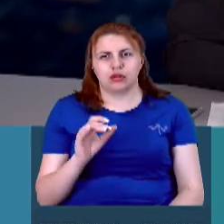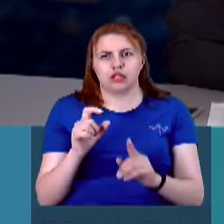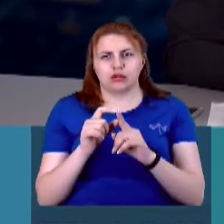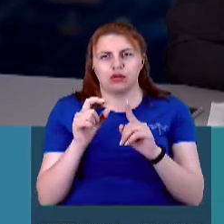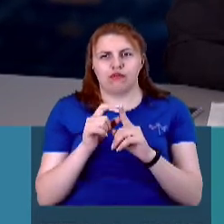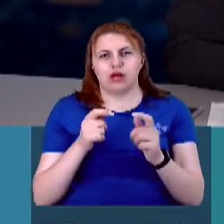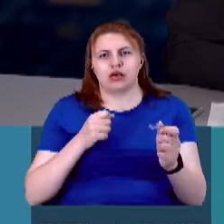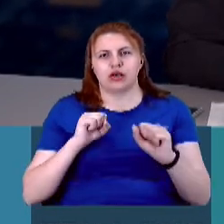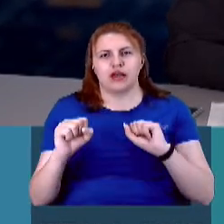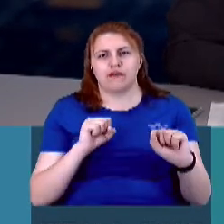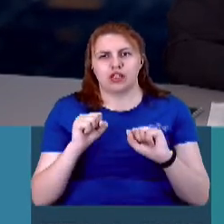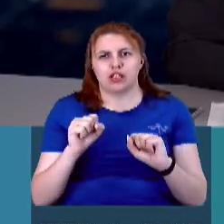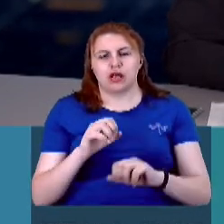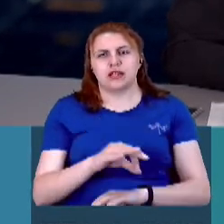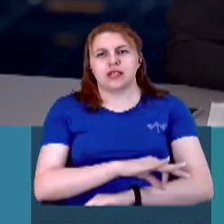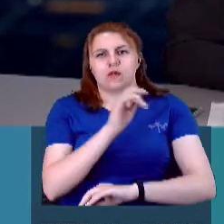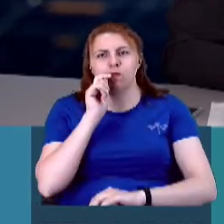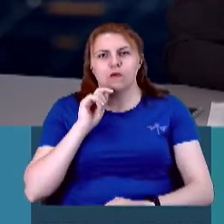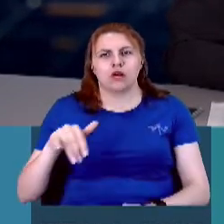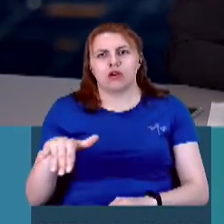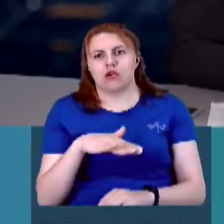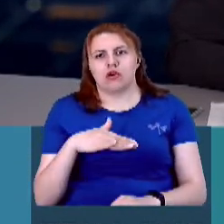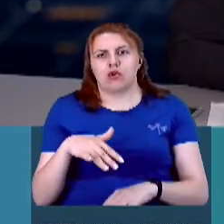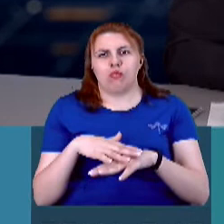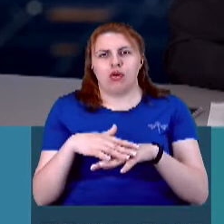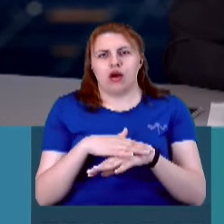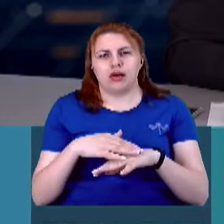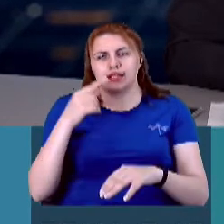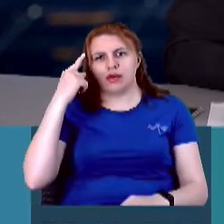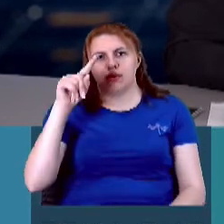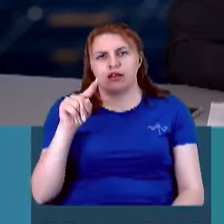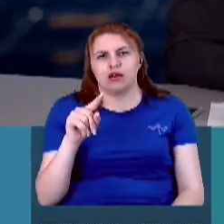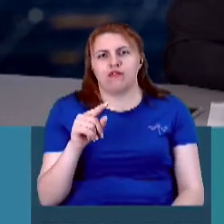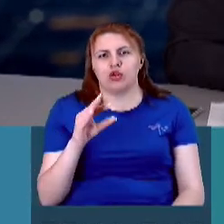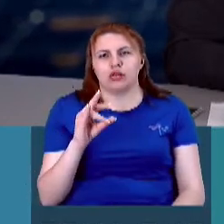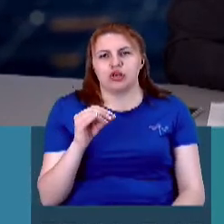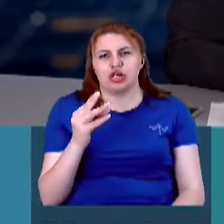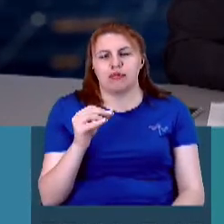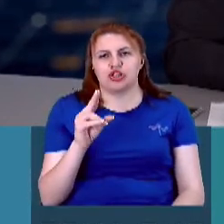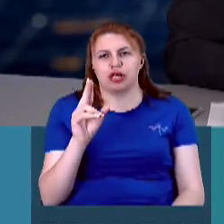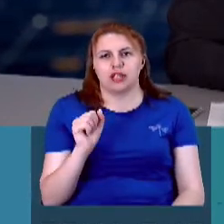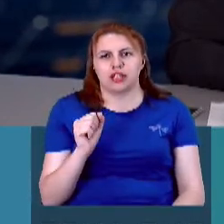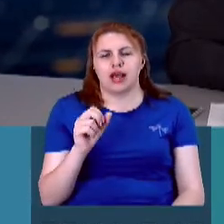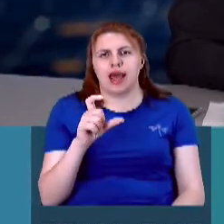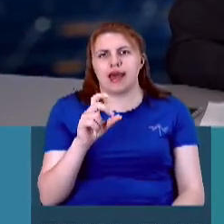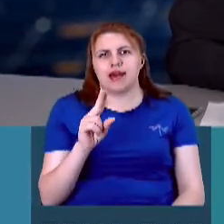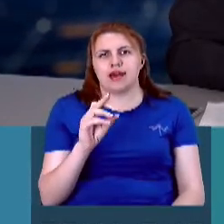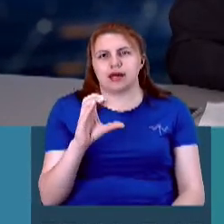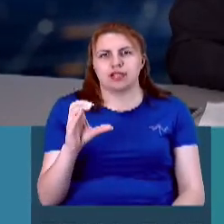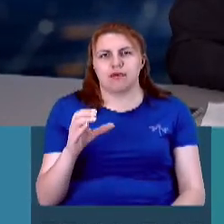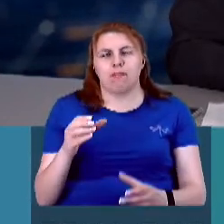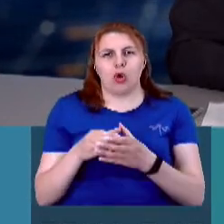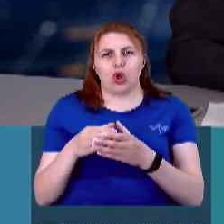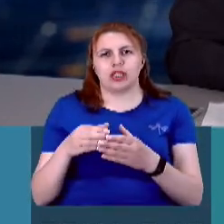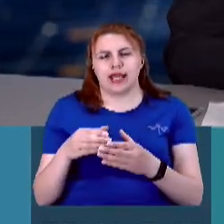словами керівника Східноукраїнського центру громадських ініціатив Володимира Щербаченка, перепрошую, екс-полонені так званої